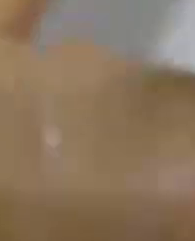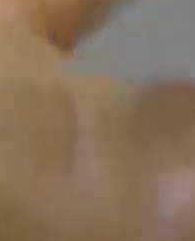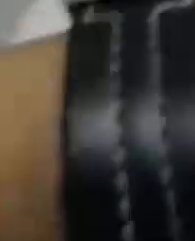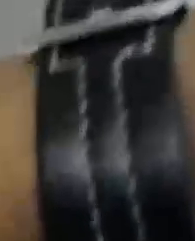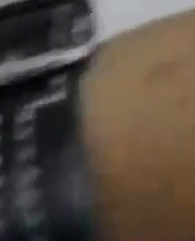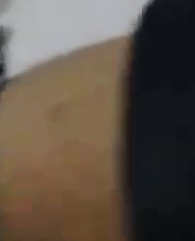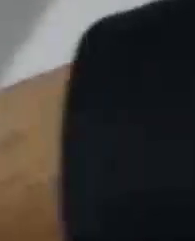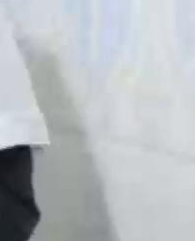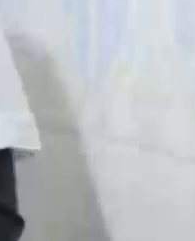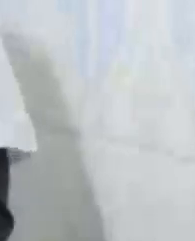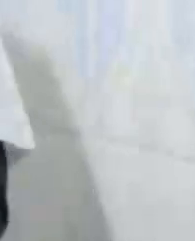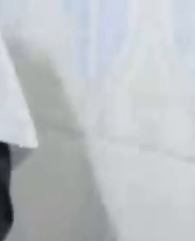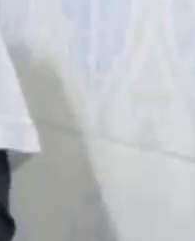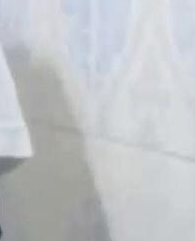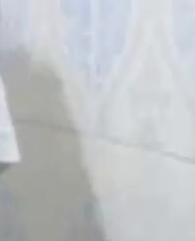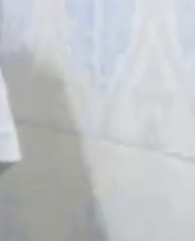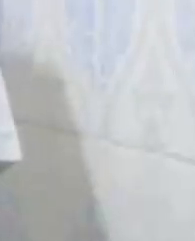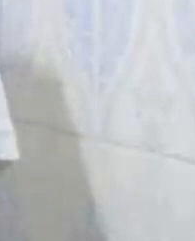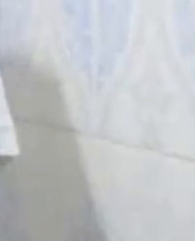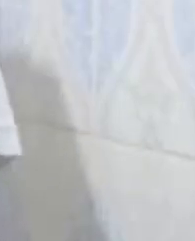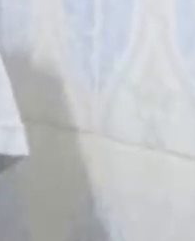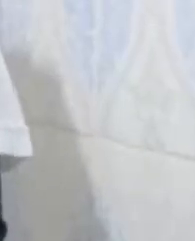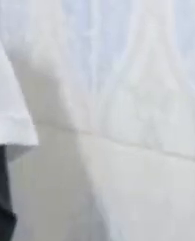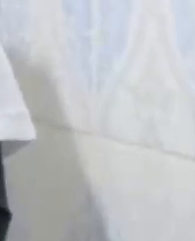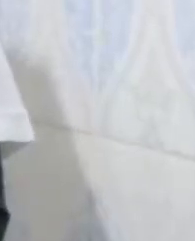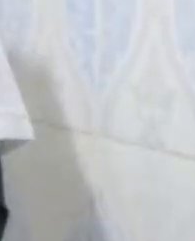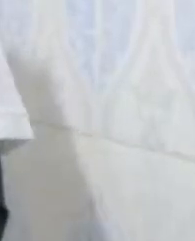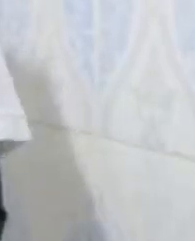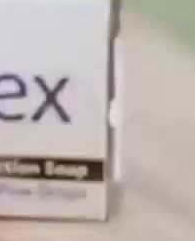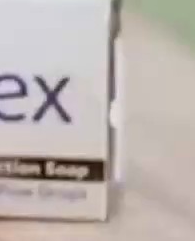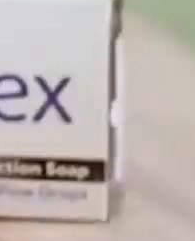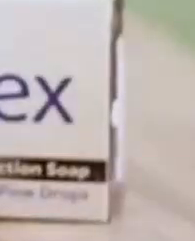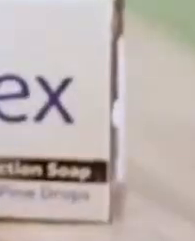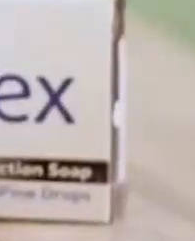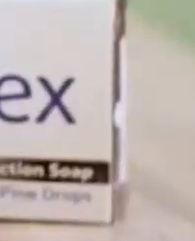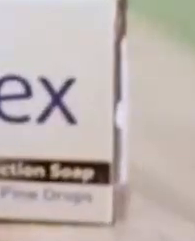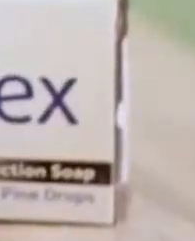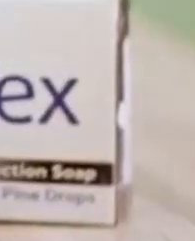07 788 30 68. 02 turashishikarizwa gukaraba intoki n'amazi meza ndetse n'isabune ya Detrex.